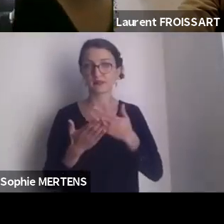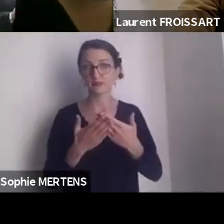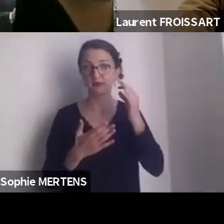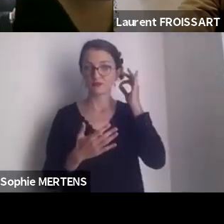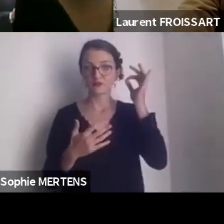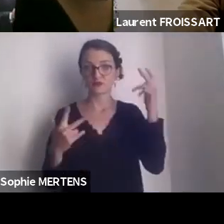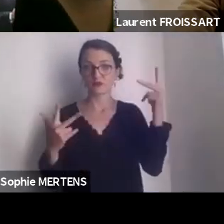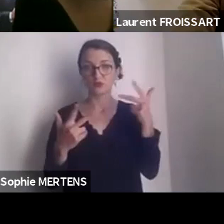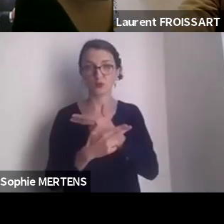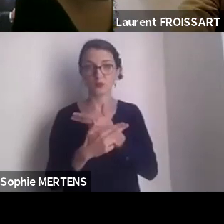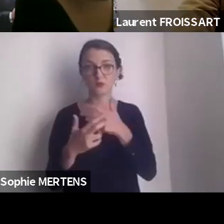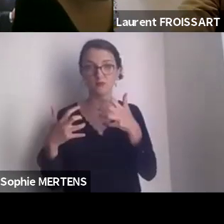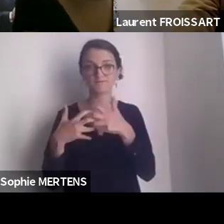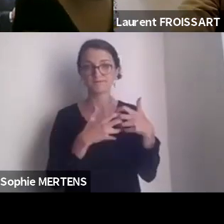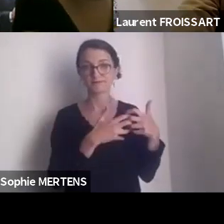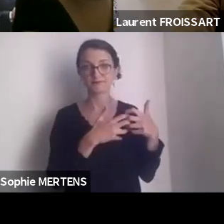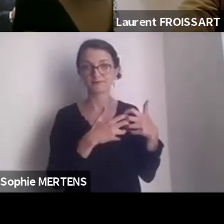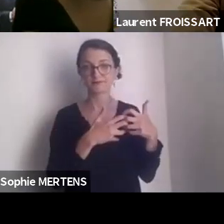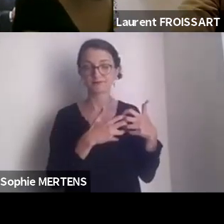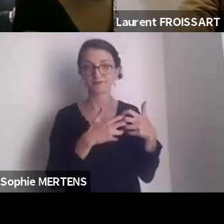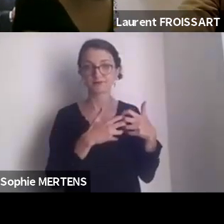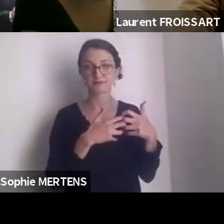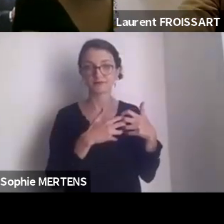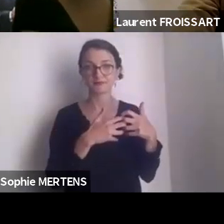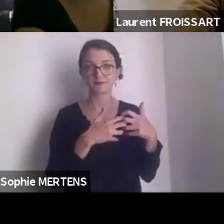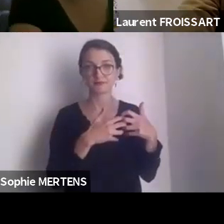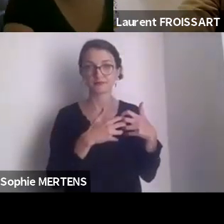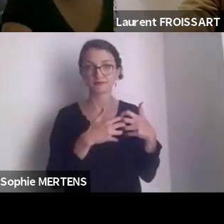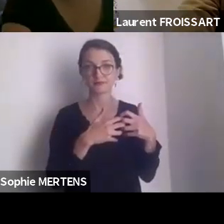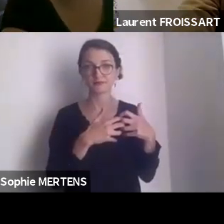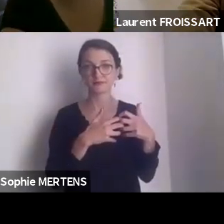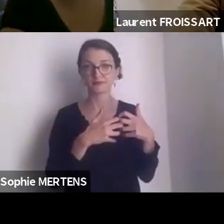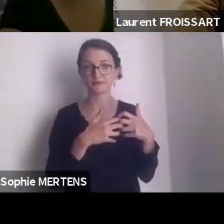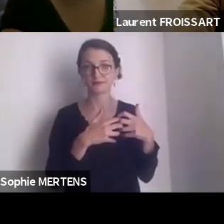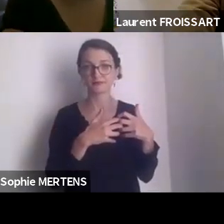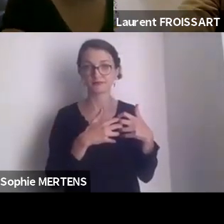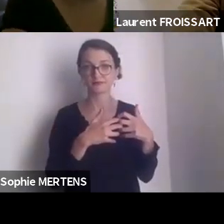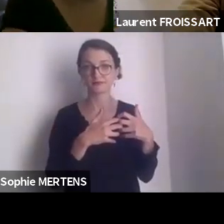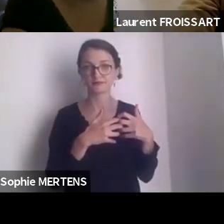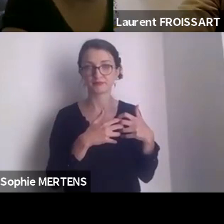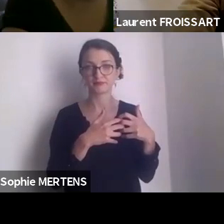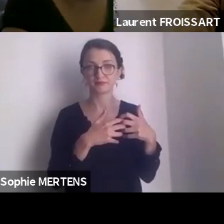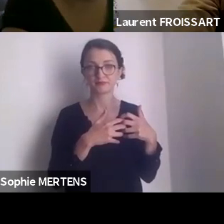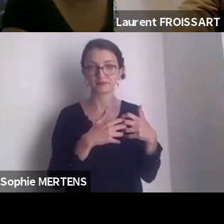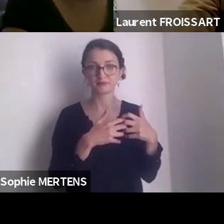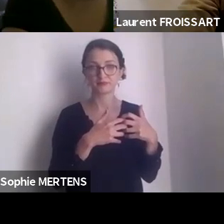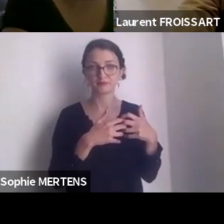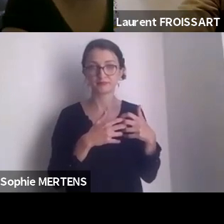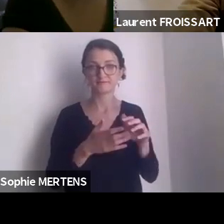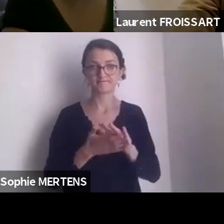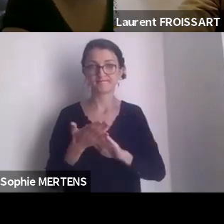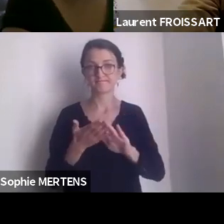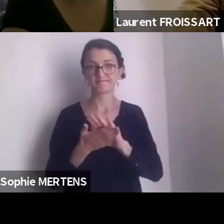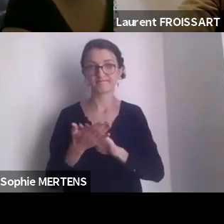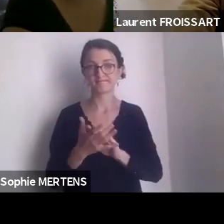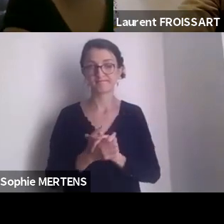enjeu-là. C'est-à-dire que l'idée, c'est plutôt d'imaginer que ça, ce sera le résultat de